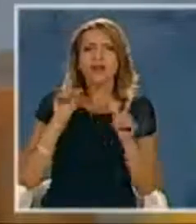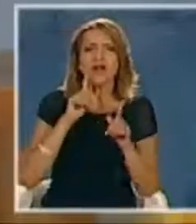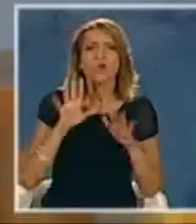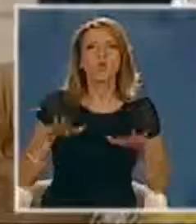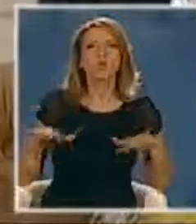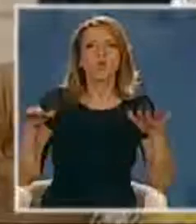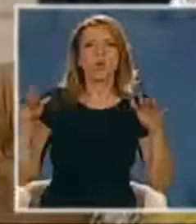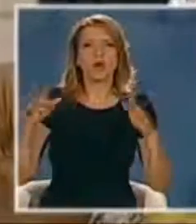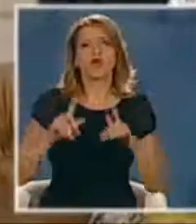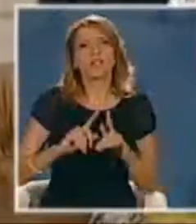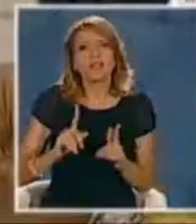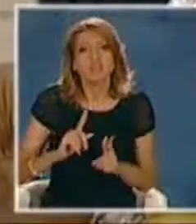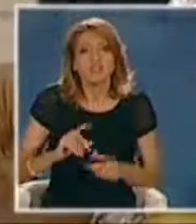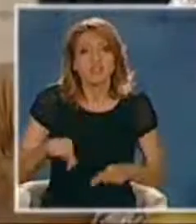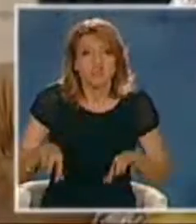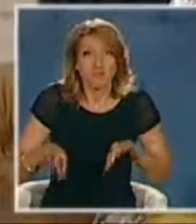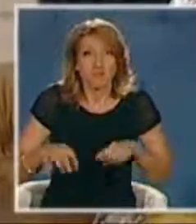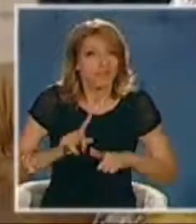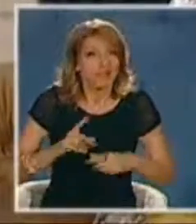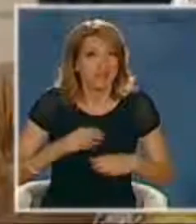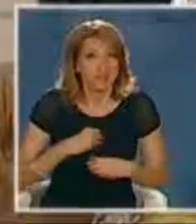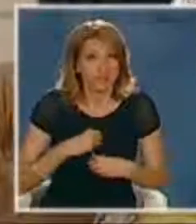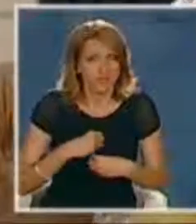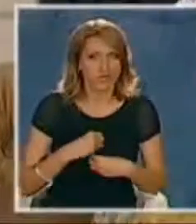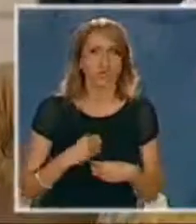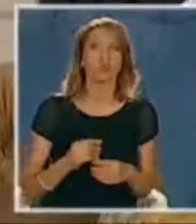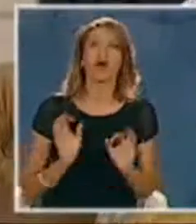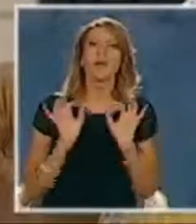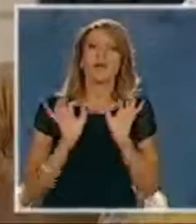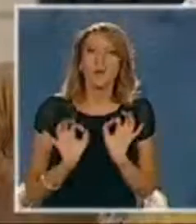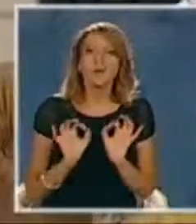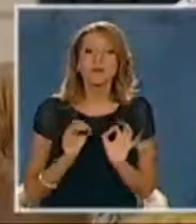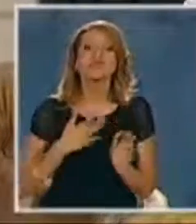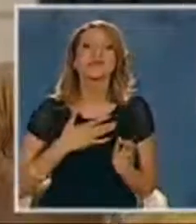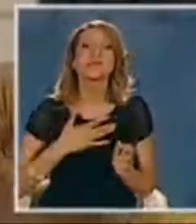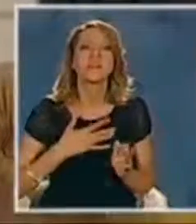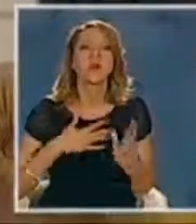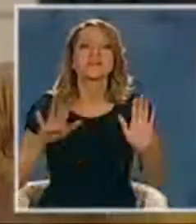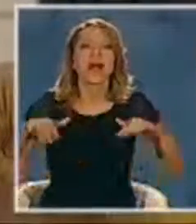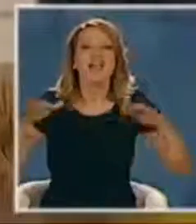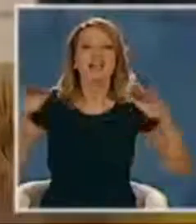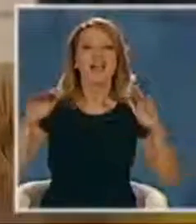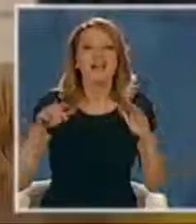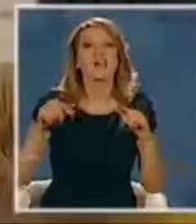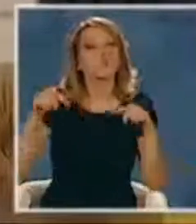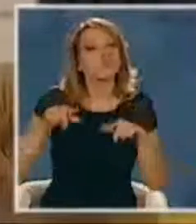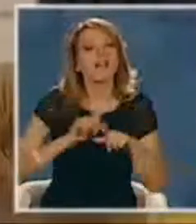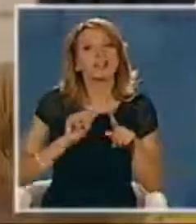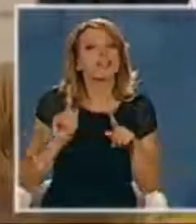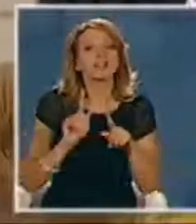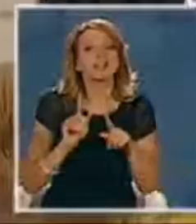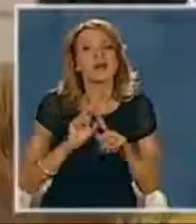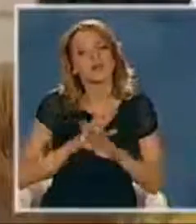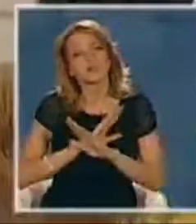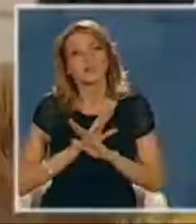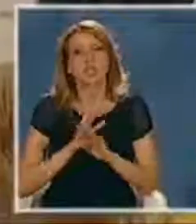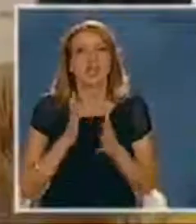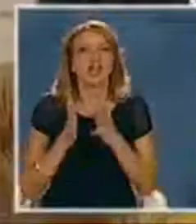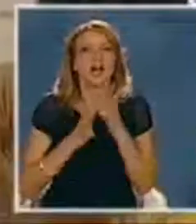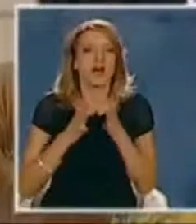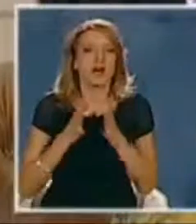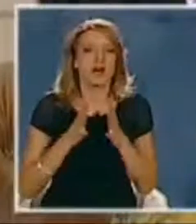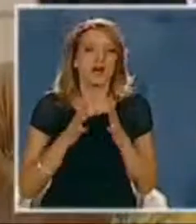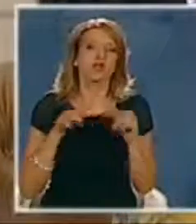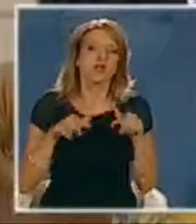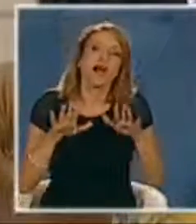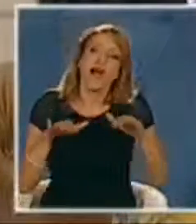в момента не. Да. Не. По принцип, моите ангели са посяли навсякъде, но това не са починали хората, това не са духи, това са ангели.